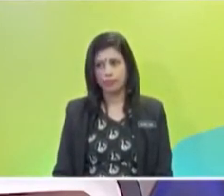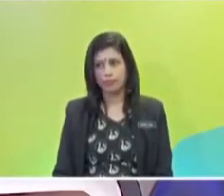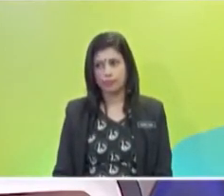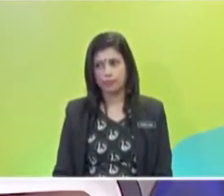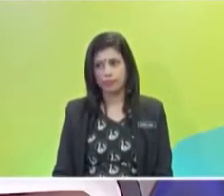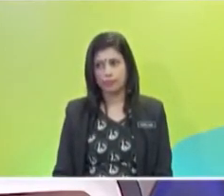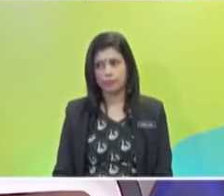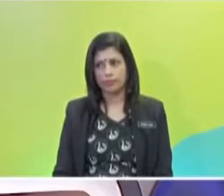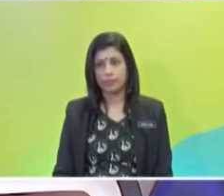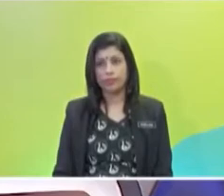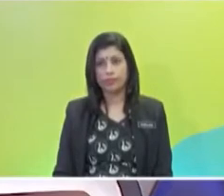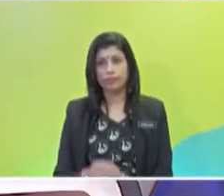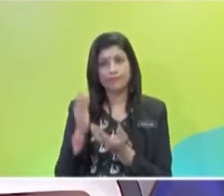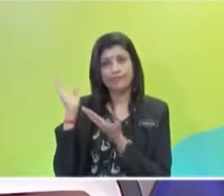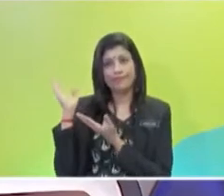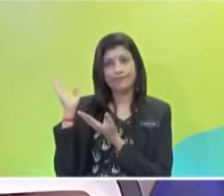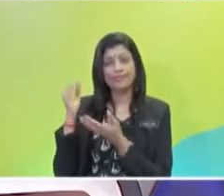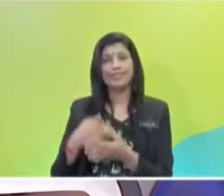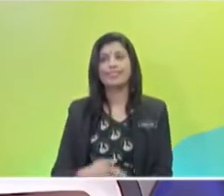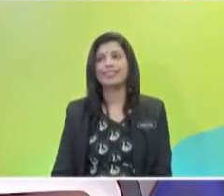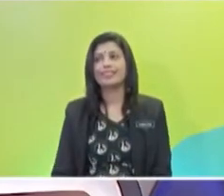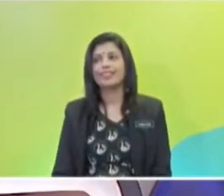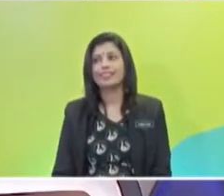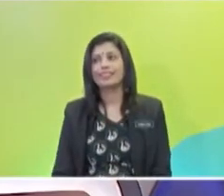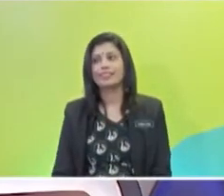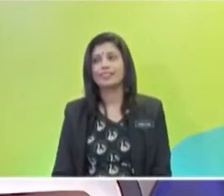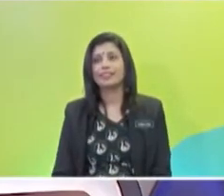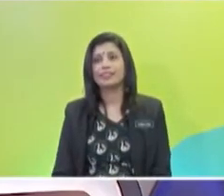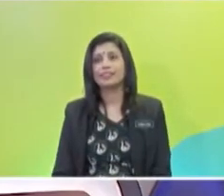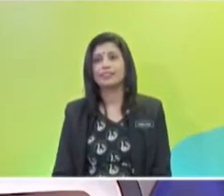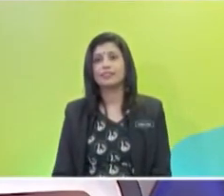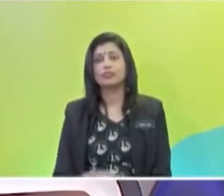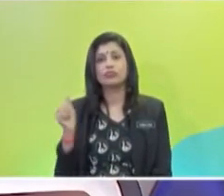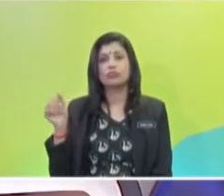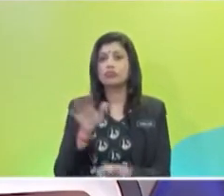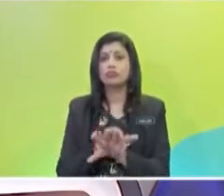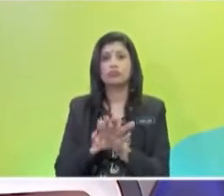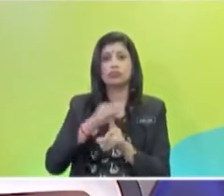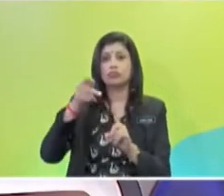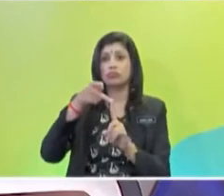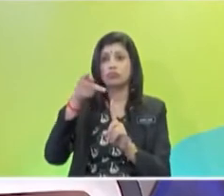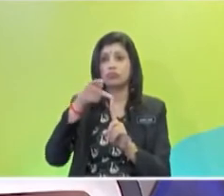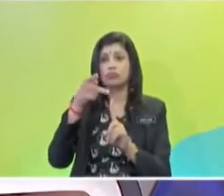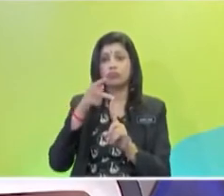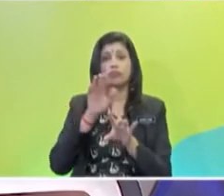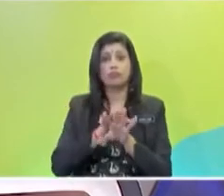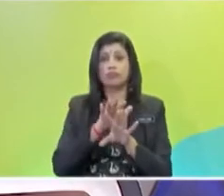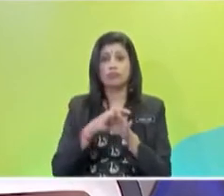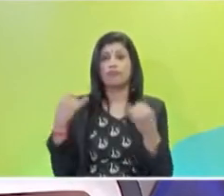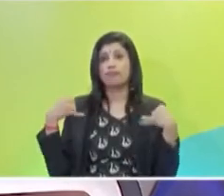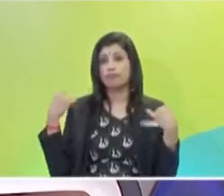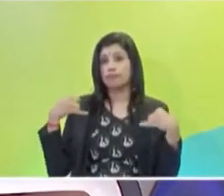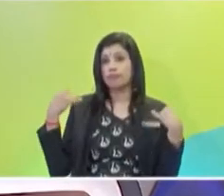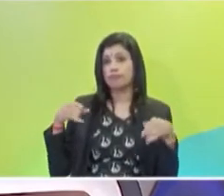menu yang seterusnya. Okey. Wah. Yang ini dekat Pulau Pinang banyak ke cikgu? Agak-agak